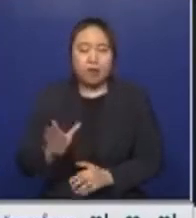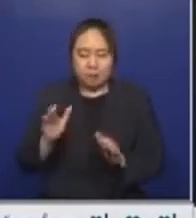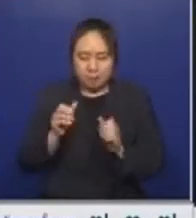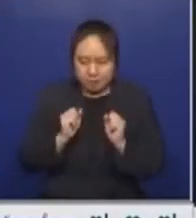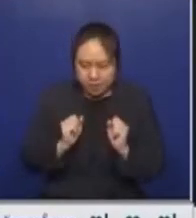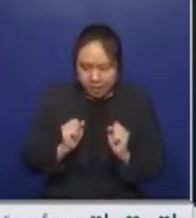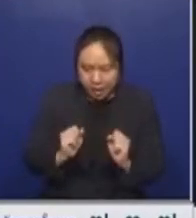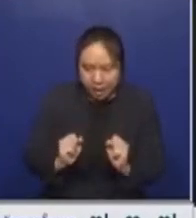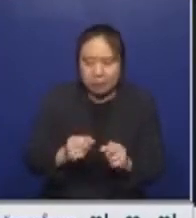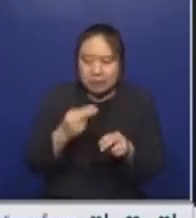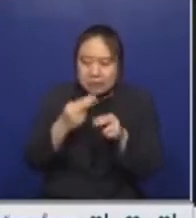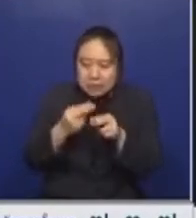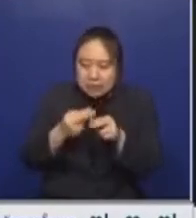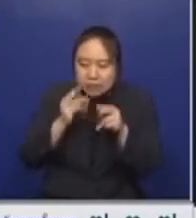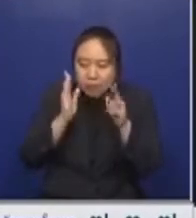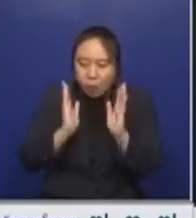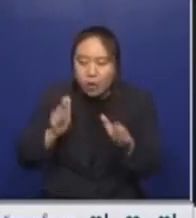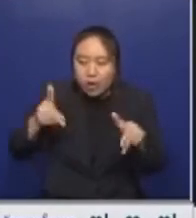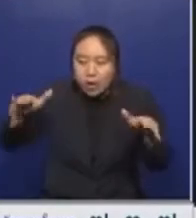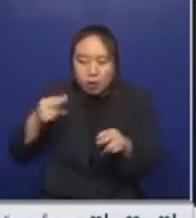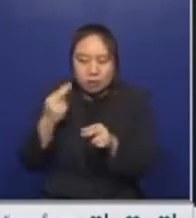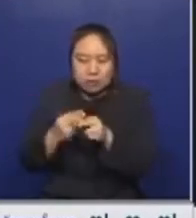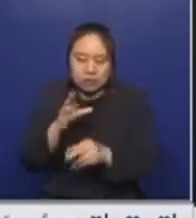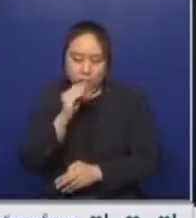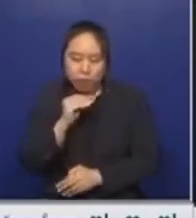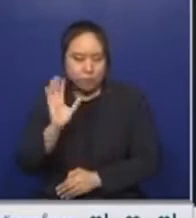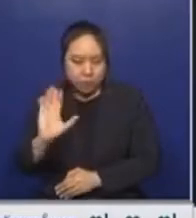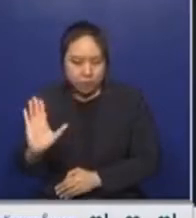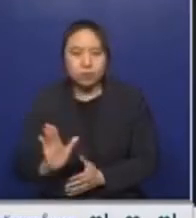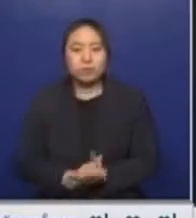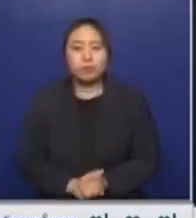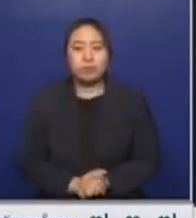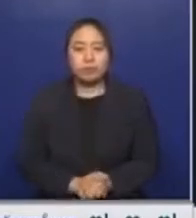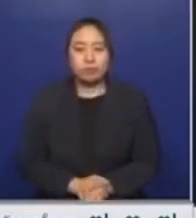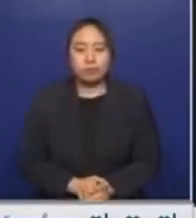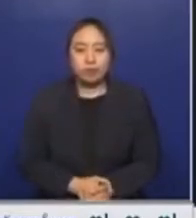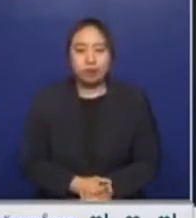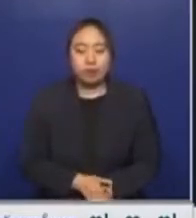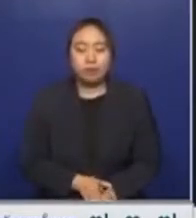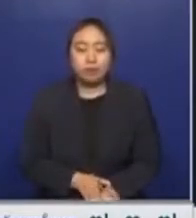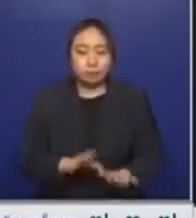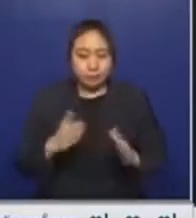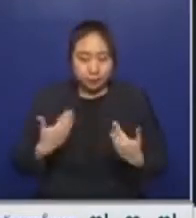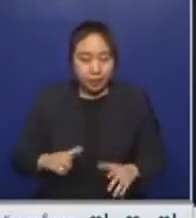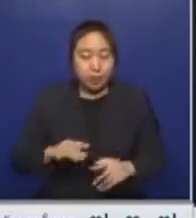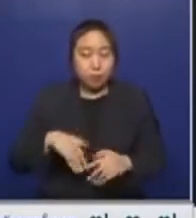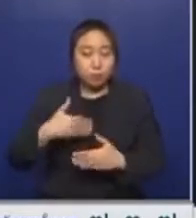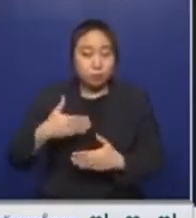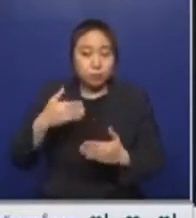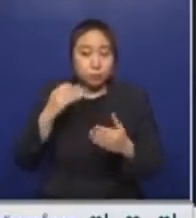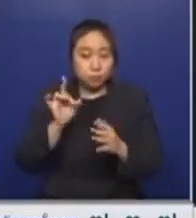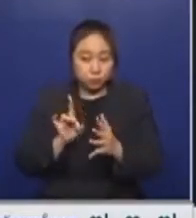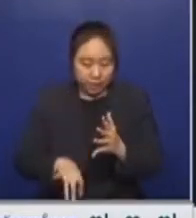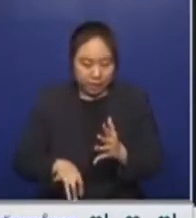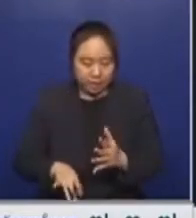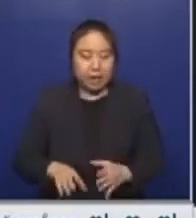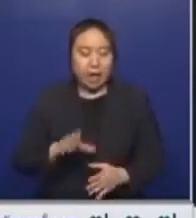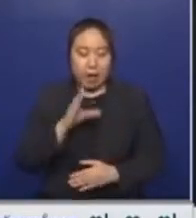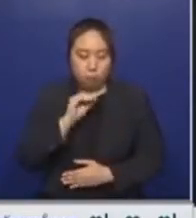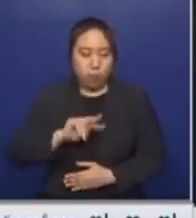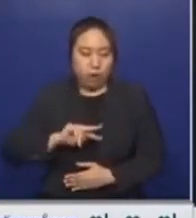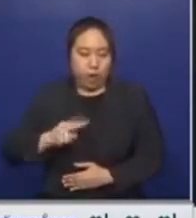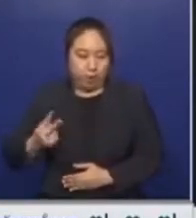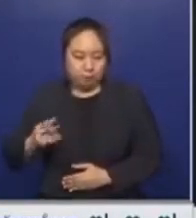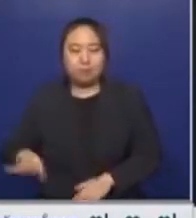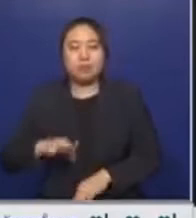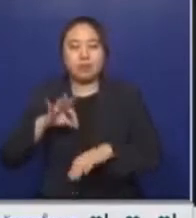ลี่ยงชื่อบุคคลภายนอกนะครับพยายามหลีกเลี่ยงครับ ค่ะ ครับ แต่สุดท้ายก็ยอมผิดคำพูดนะคะขึ้นดำร